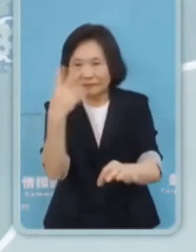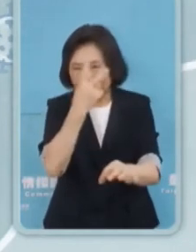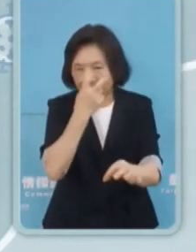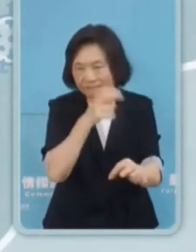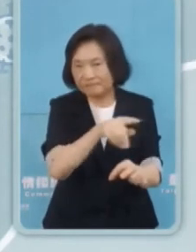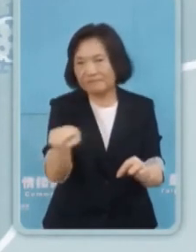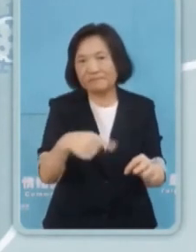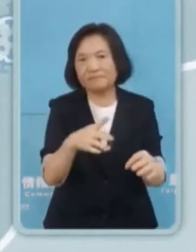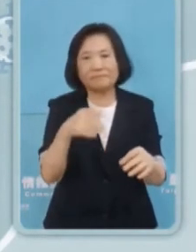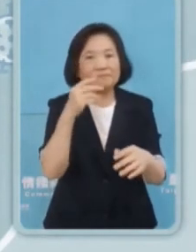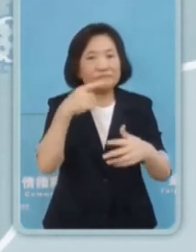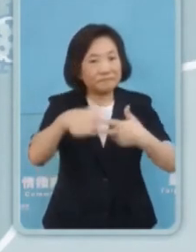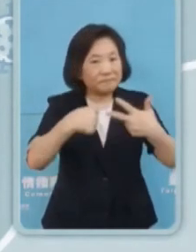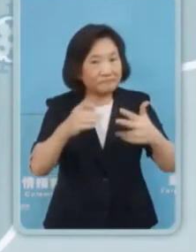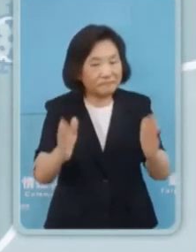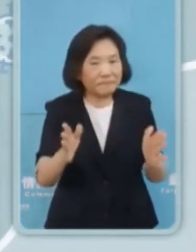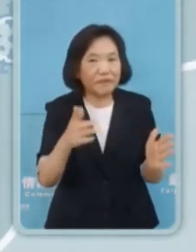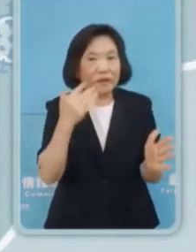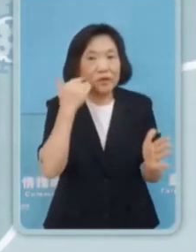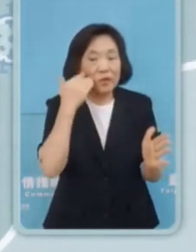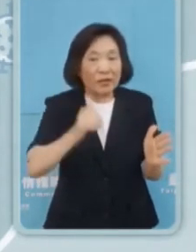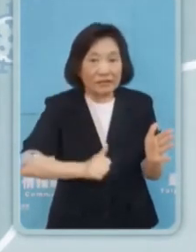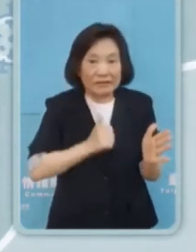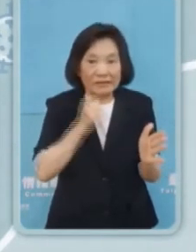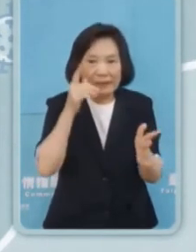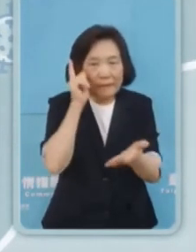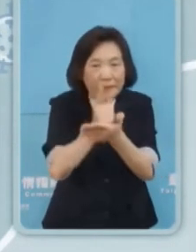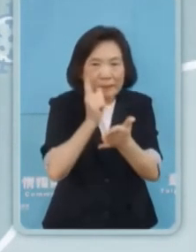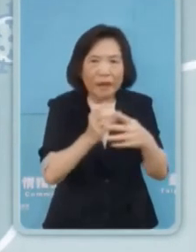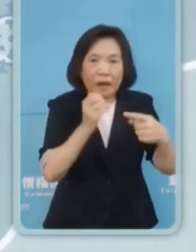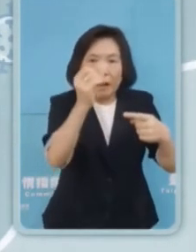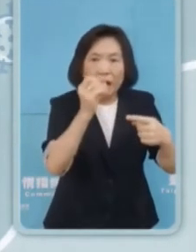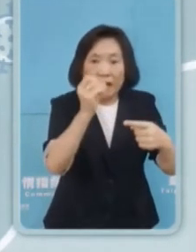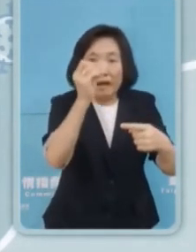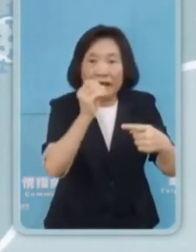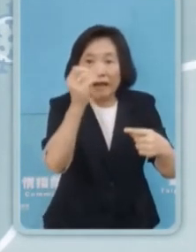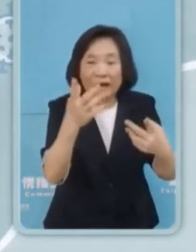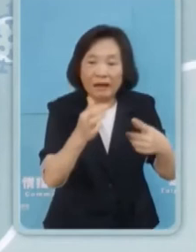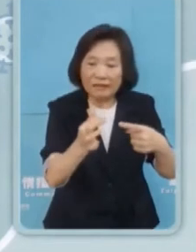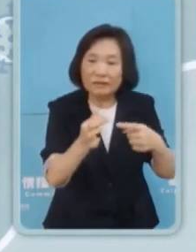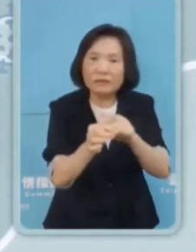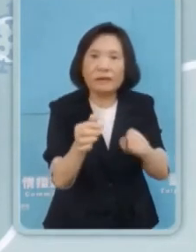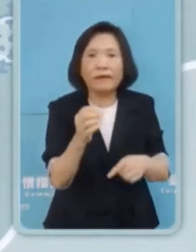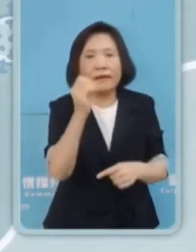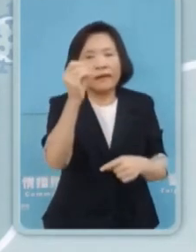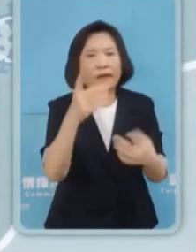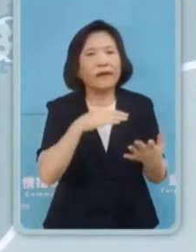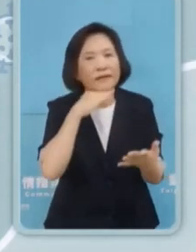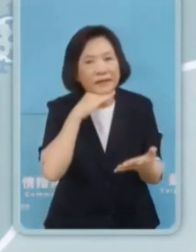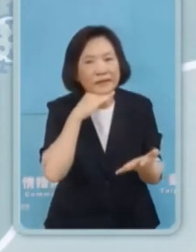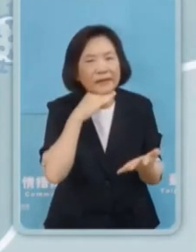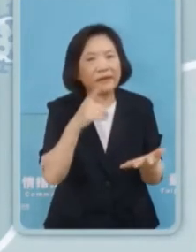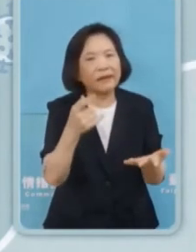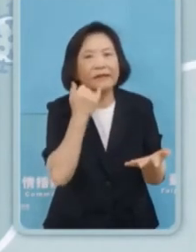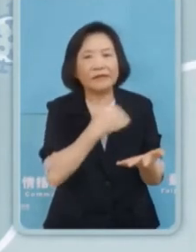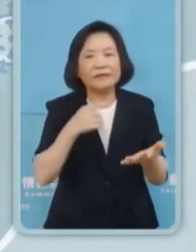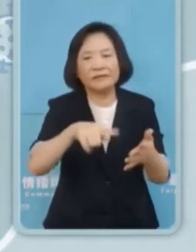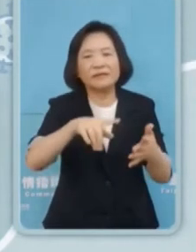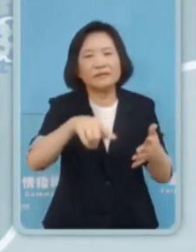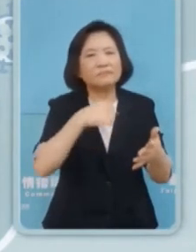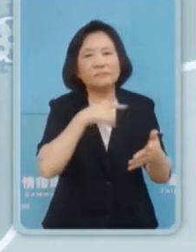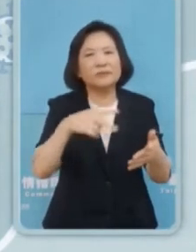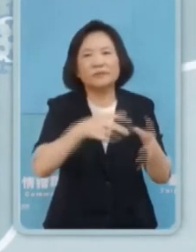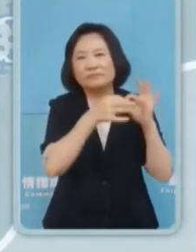拜。那如果真的说每天都抓到零个，你知道哦，那要不要撤掉再考虑？所以现